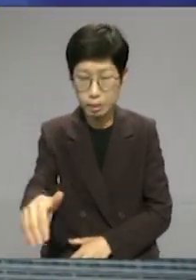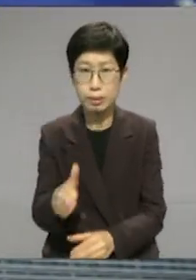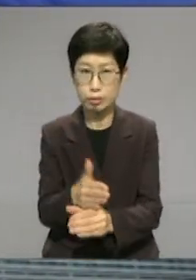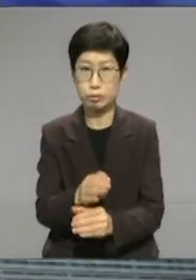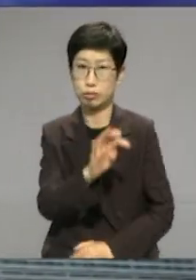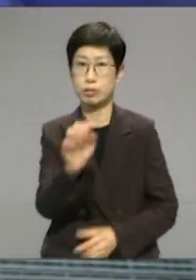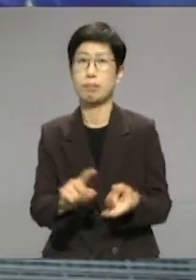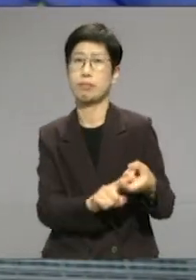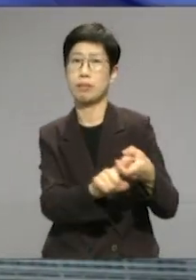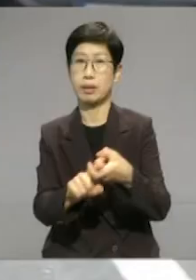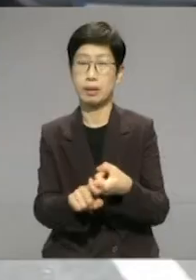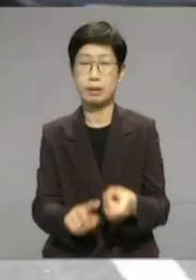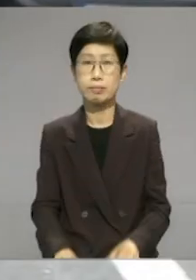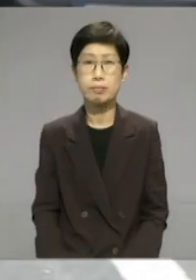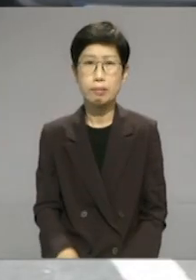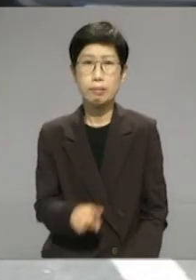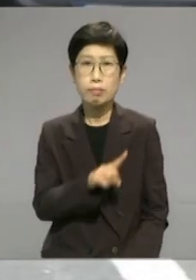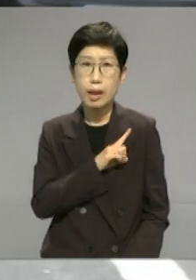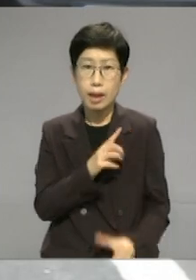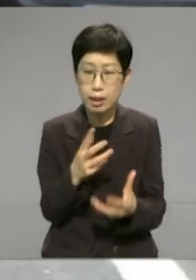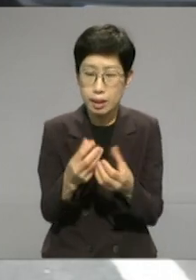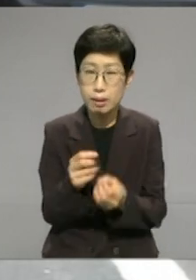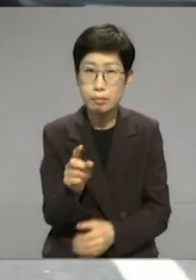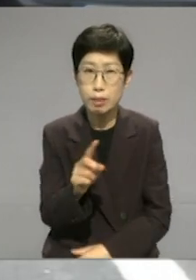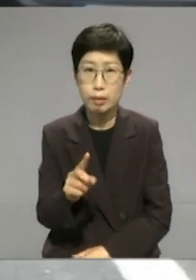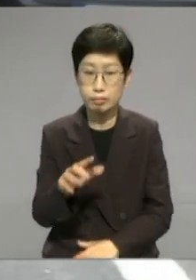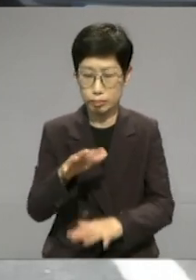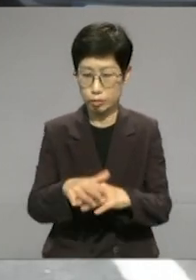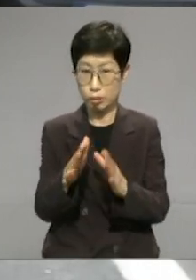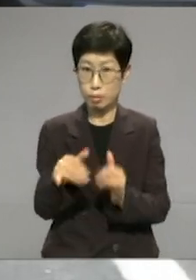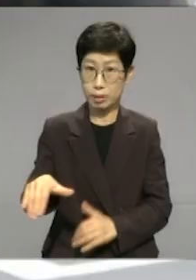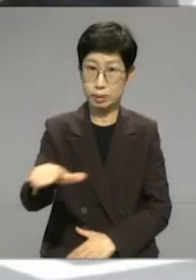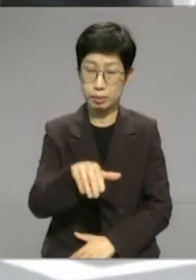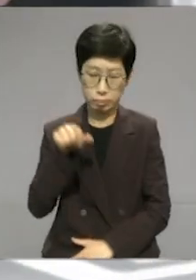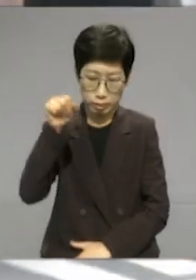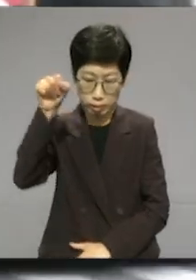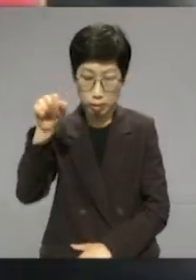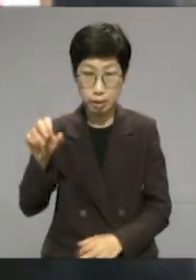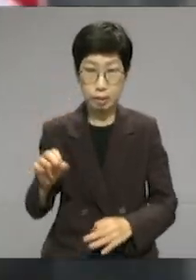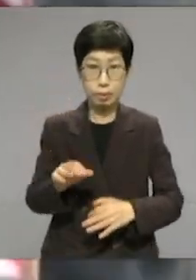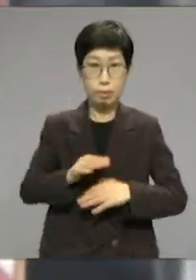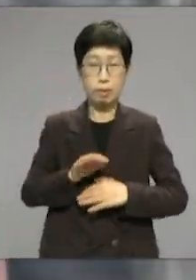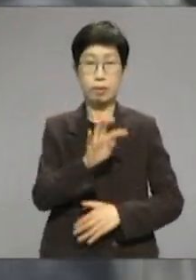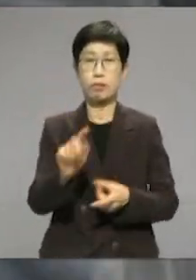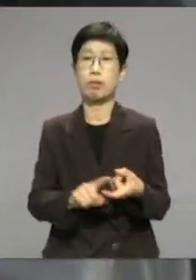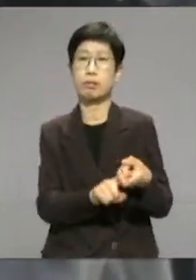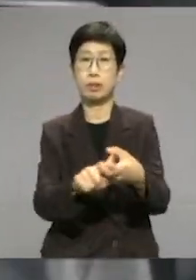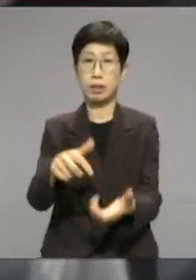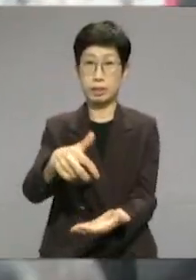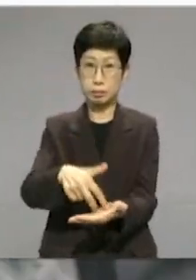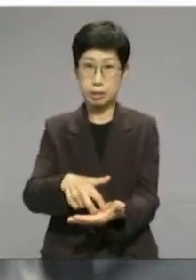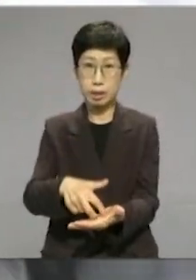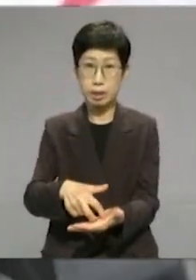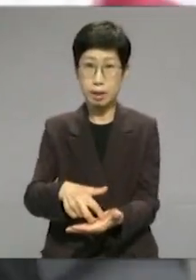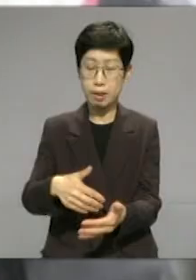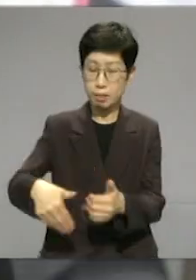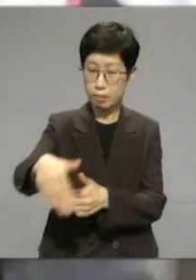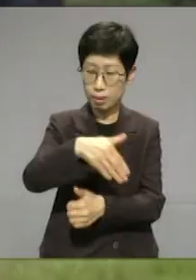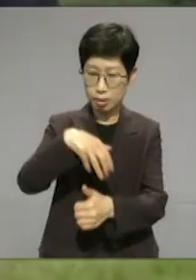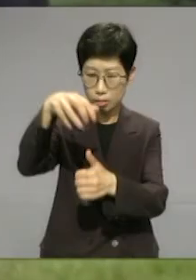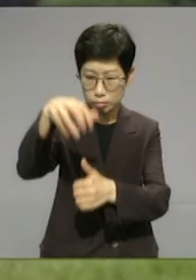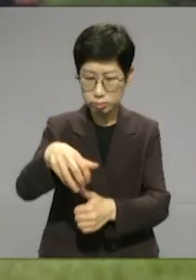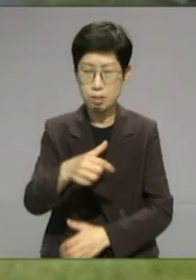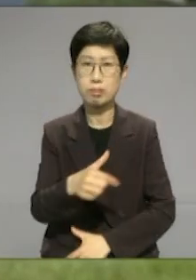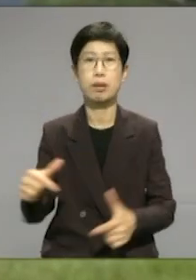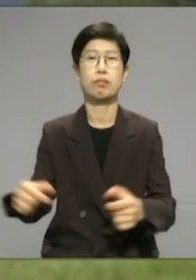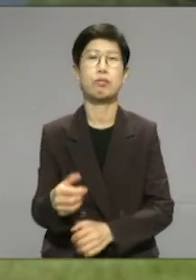중이었습니다. 가장 대표적인 사례는 농민들의 트랙터 시위에 놀란 유럽연합이 농가에 대한 환경 규제를